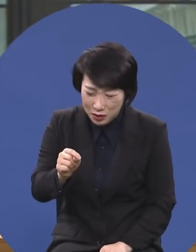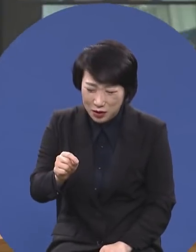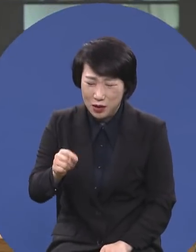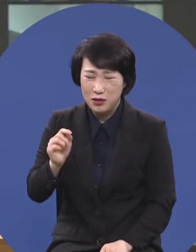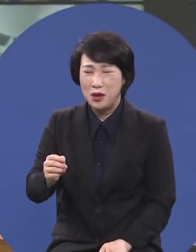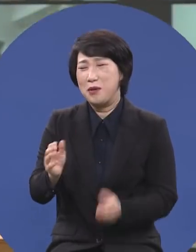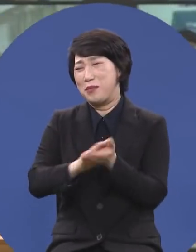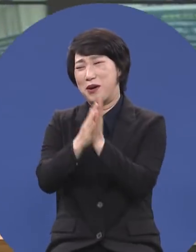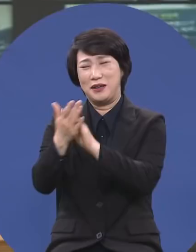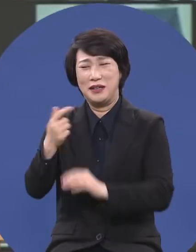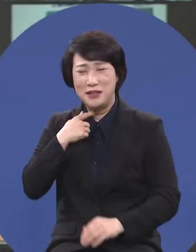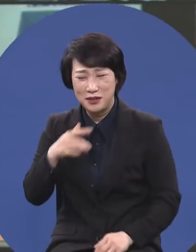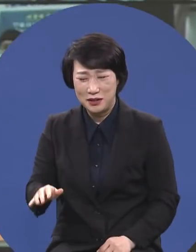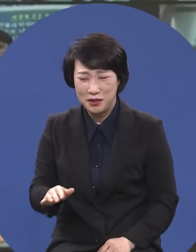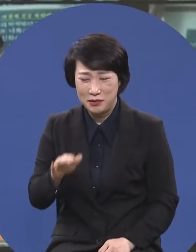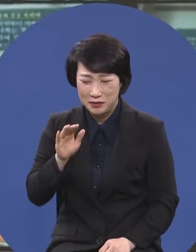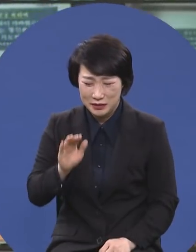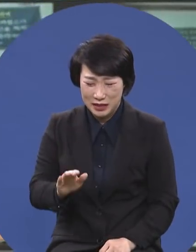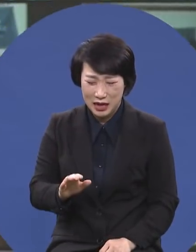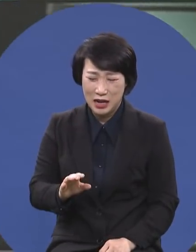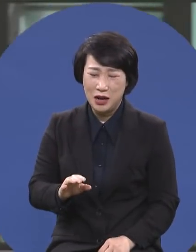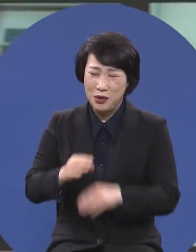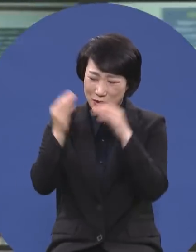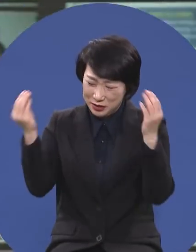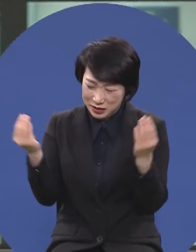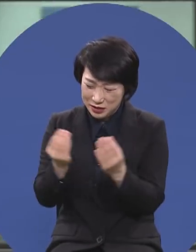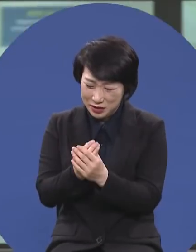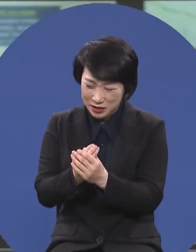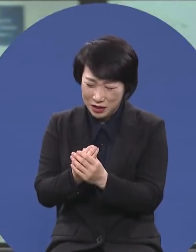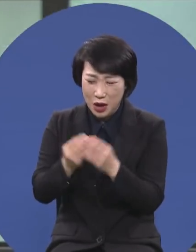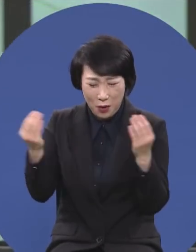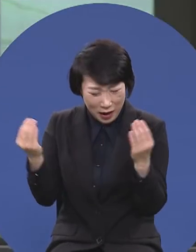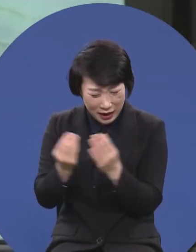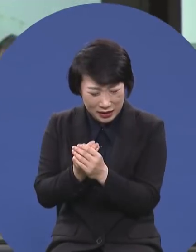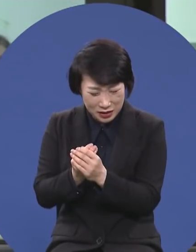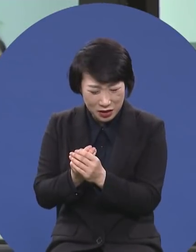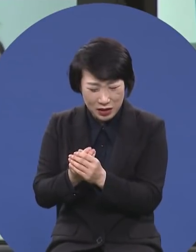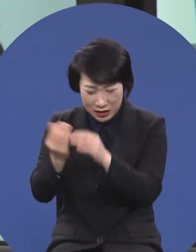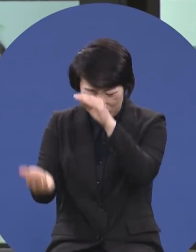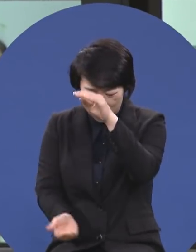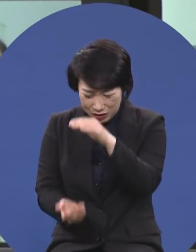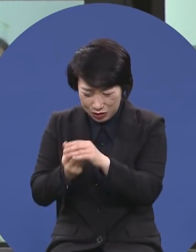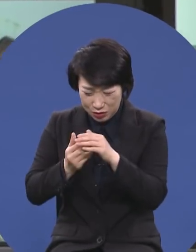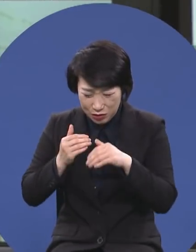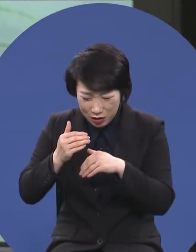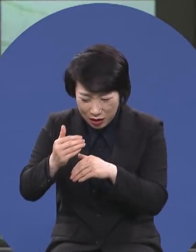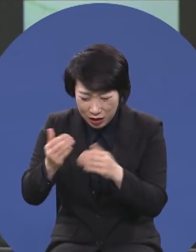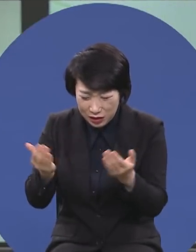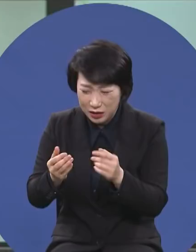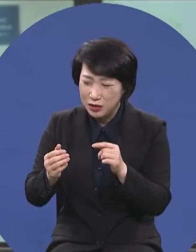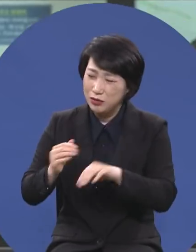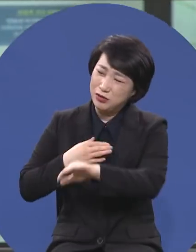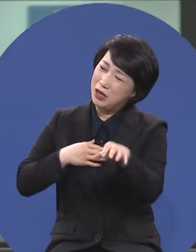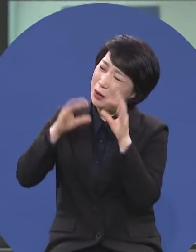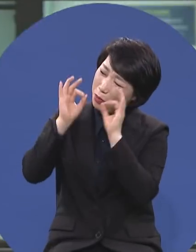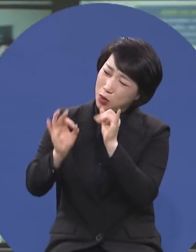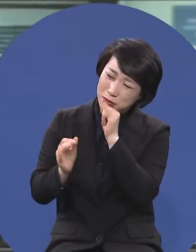1.1획도 변하지 아니하시고 온전히 다 완전하게 이루어가는 것을 봅니다.